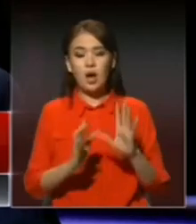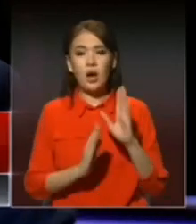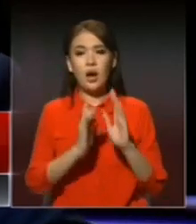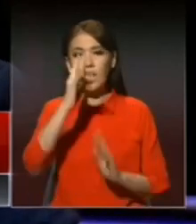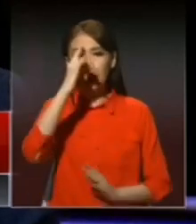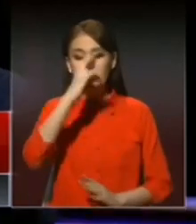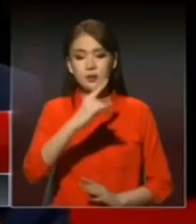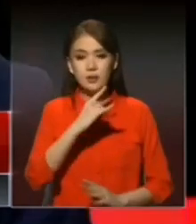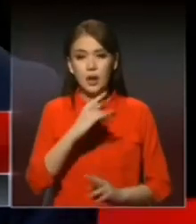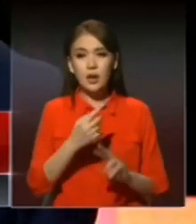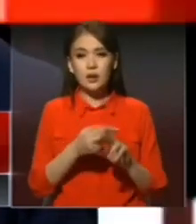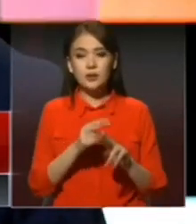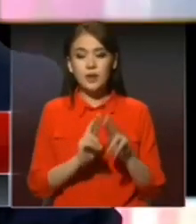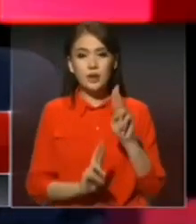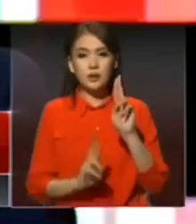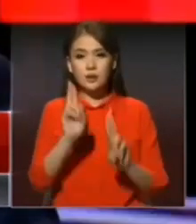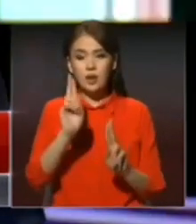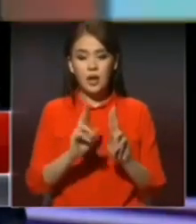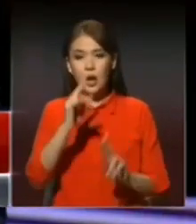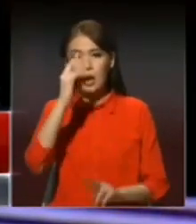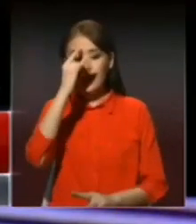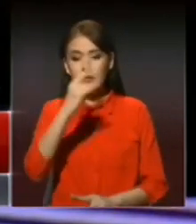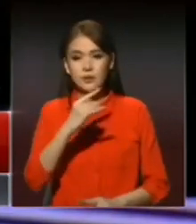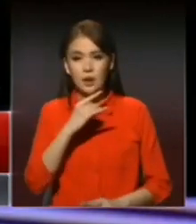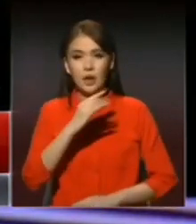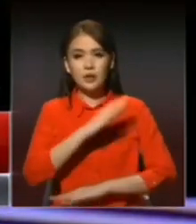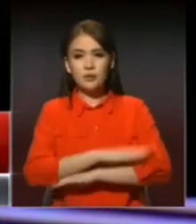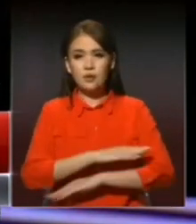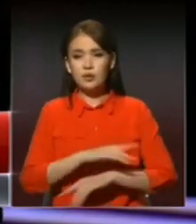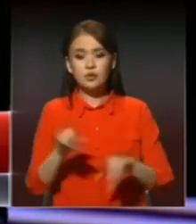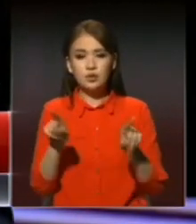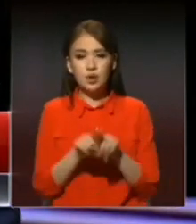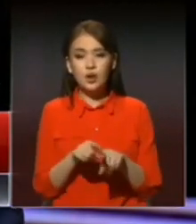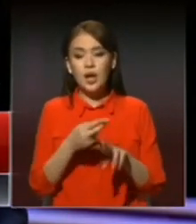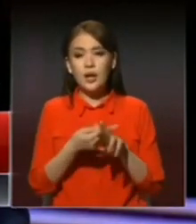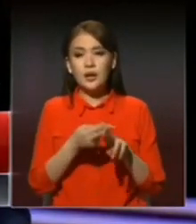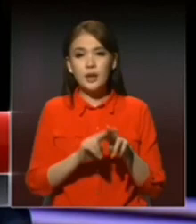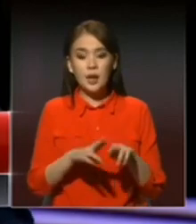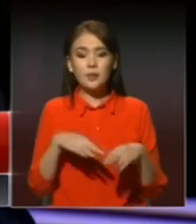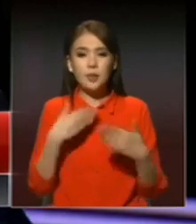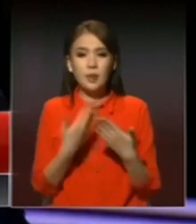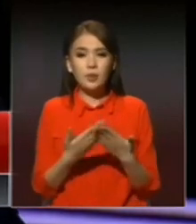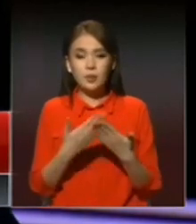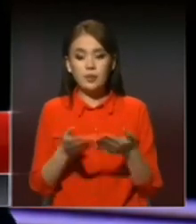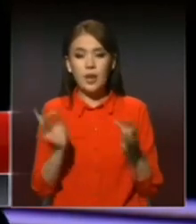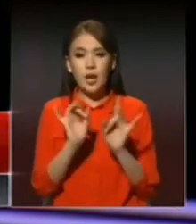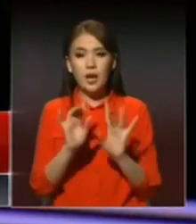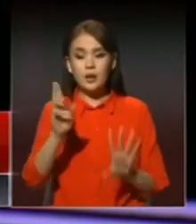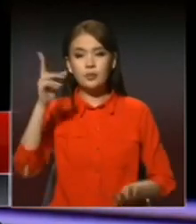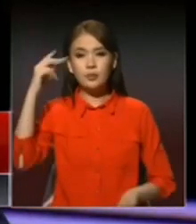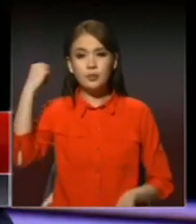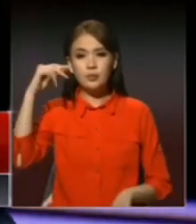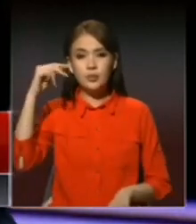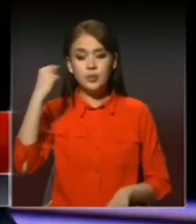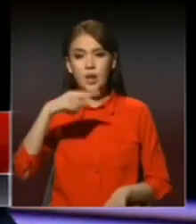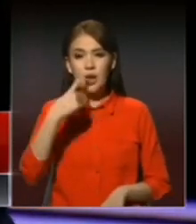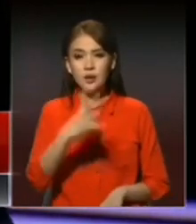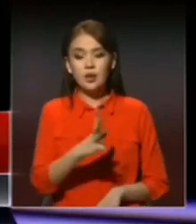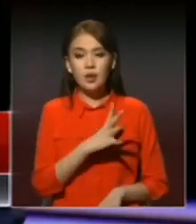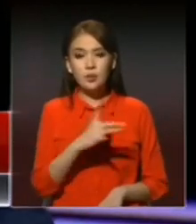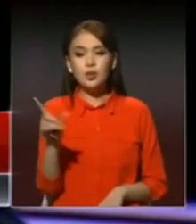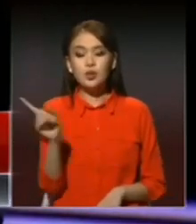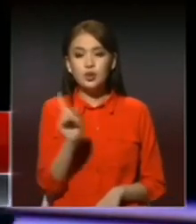тіпті ұстанатын өзіміздің тәрбие мен мәдениетіміз қазақ болып кеткен. Тіпті мен сіздерге айтайын, бағана мемлекет басшысы атап өтті ғой,